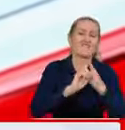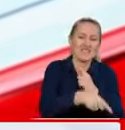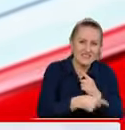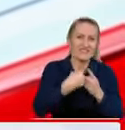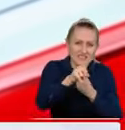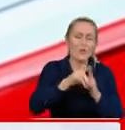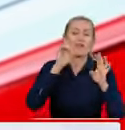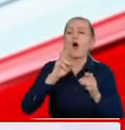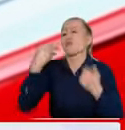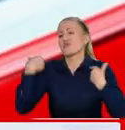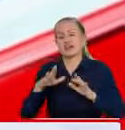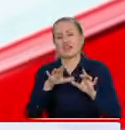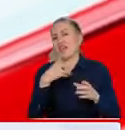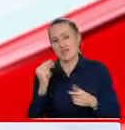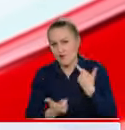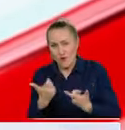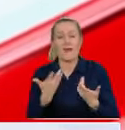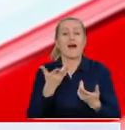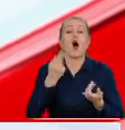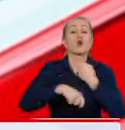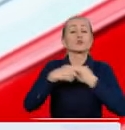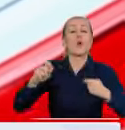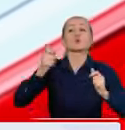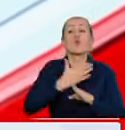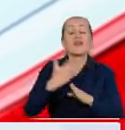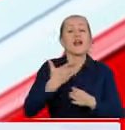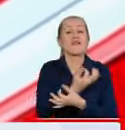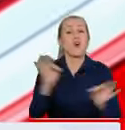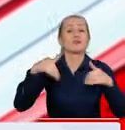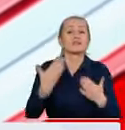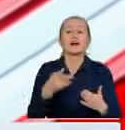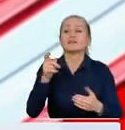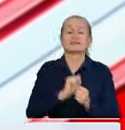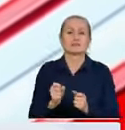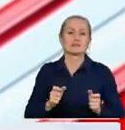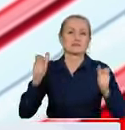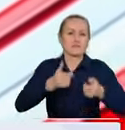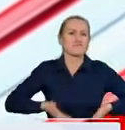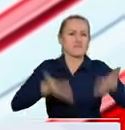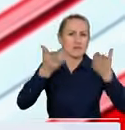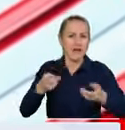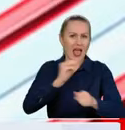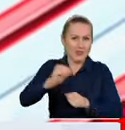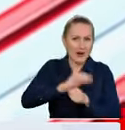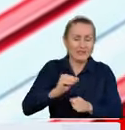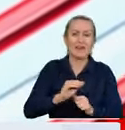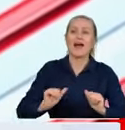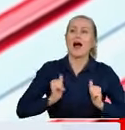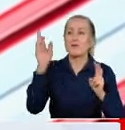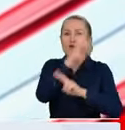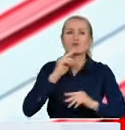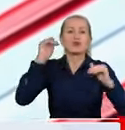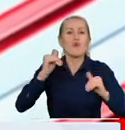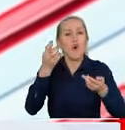posyłają. Rozwiązaniem idącym dalej w duchu wolnościowym jest wprowadzenie bonu edukacyjnego. Tak, by rodzice mogli tworzyć szkoły, które